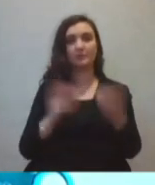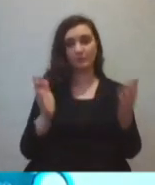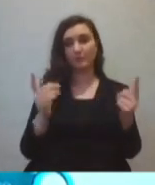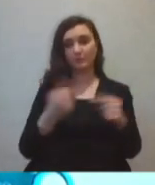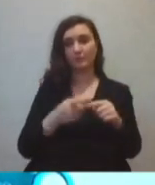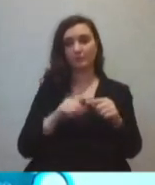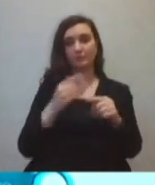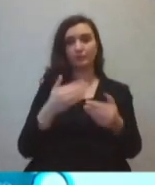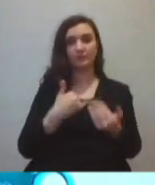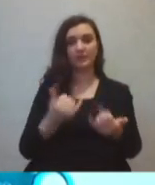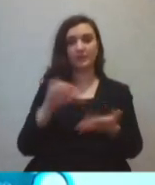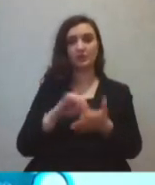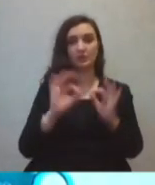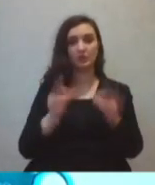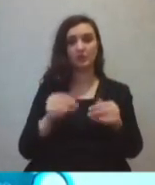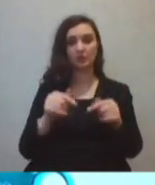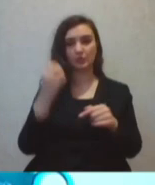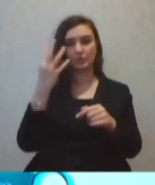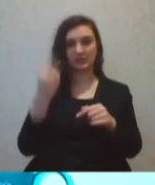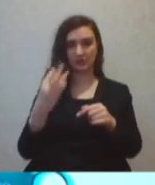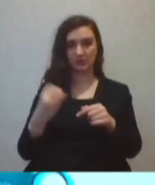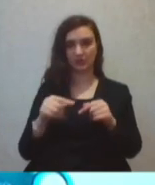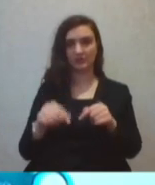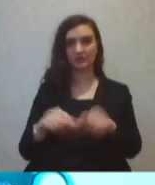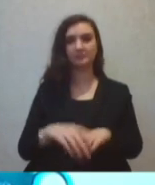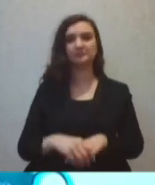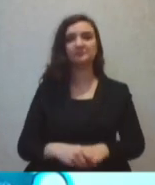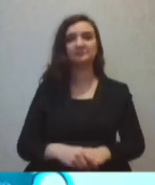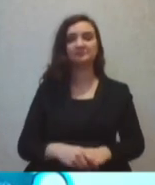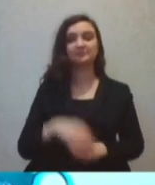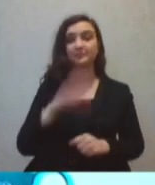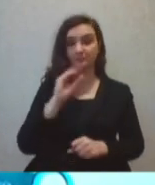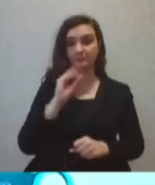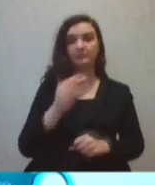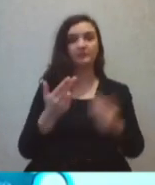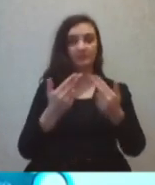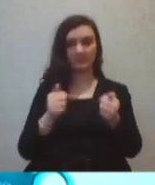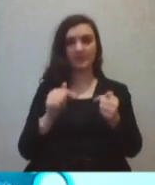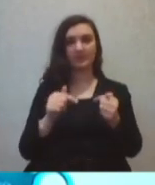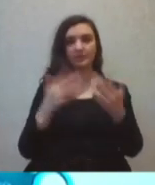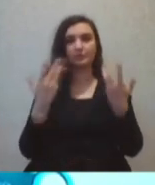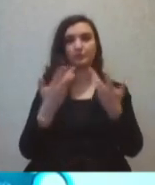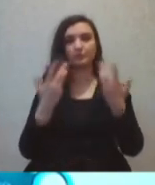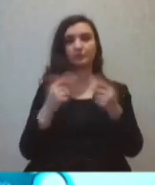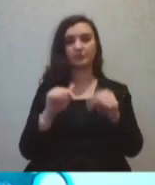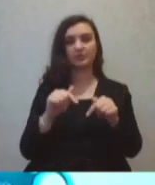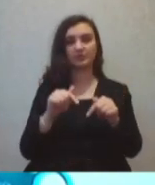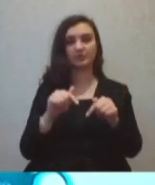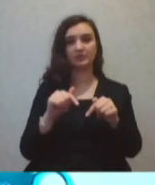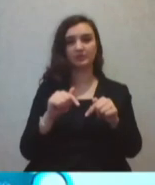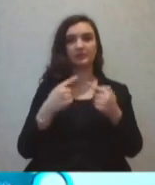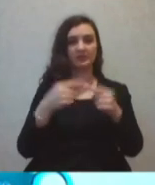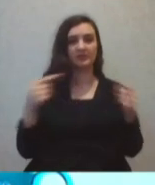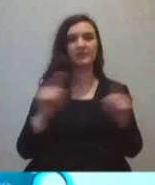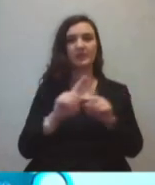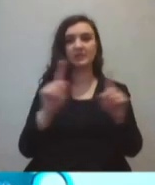ახლა მიმყოფების სწორედ შუქნიშნის რეჟიმში, როდესაც დიახ, შემსუბუქდა გარკვეული რგოლები,